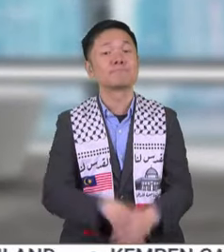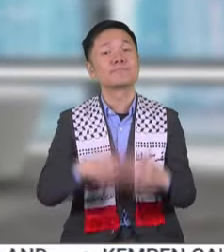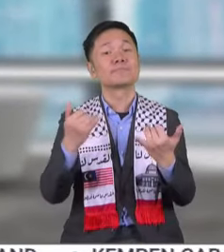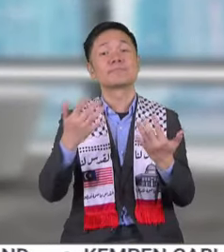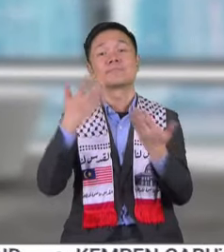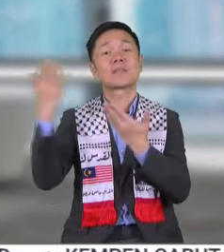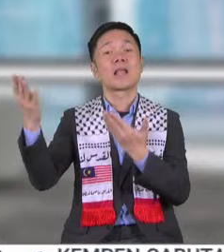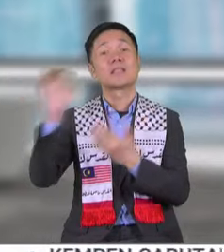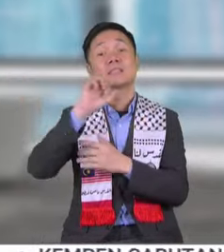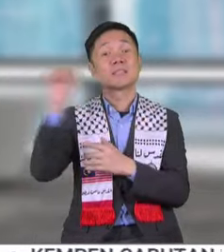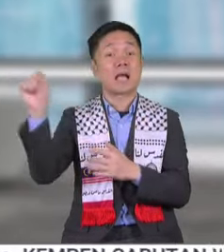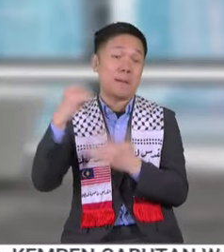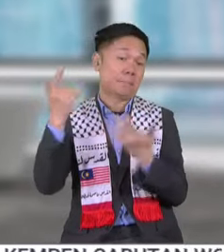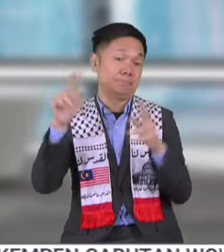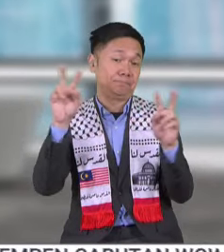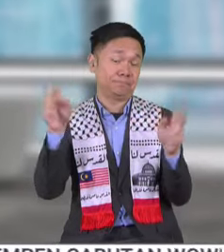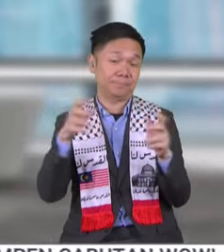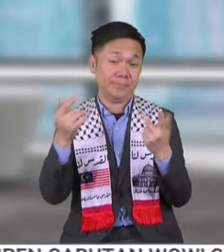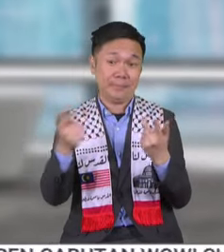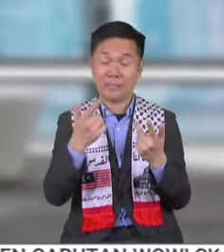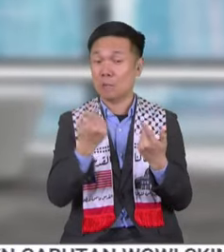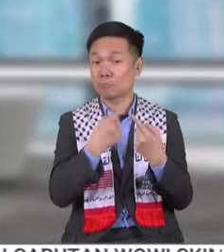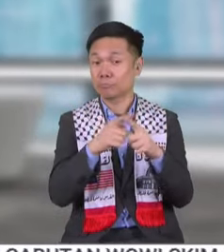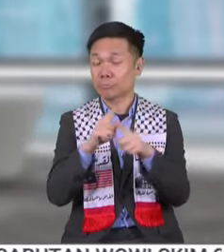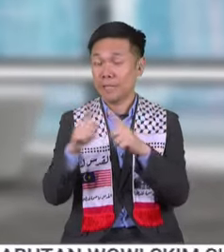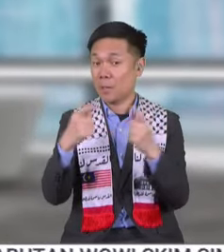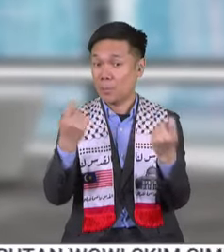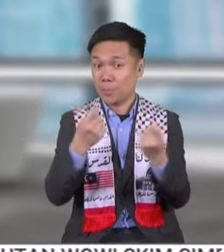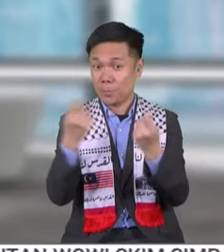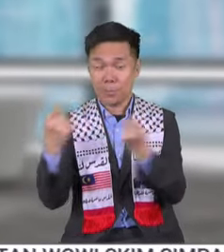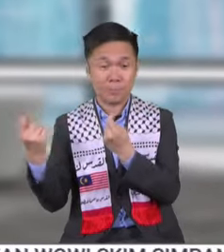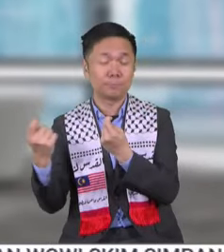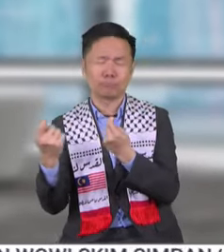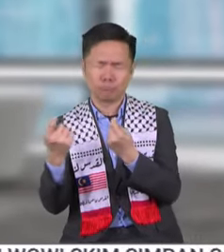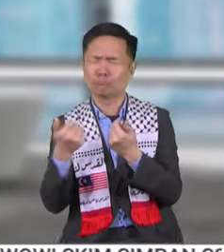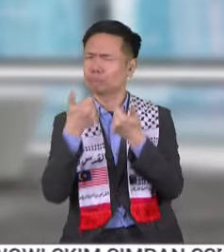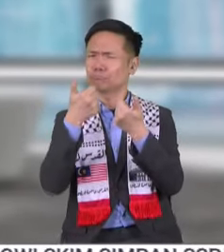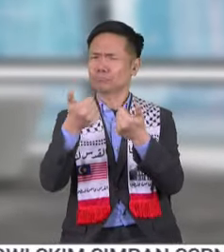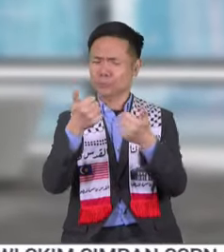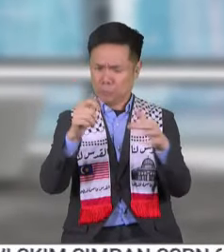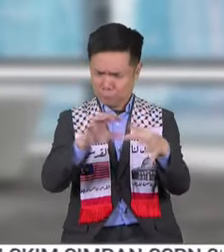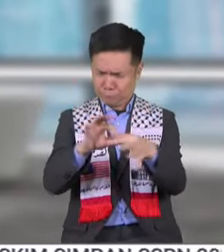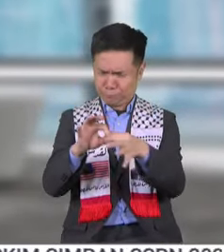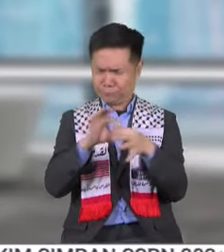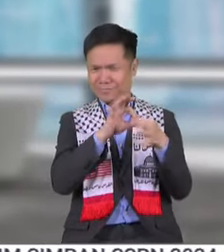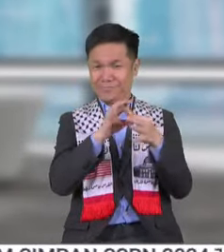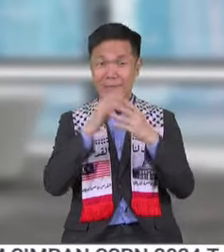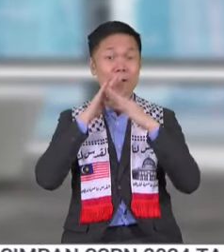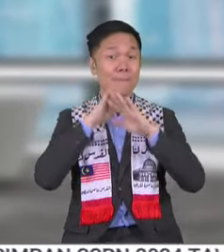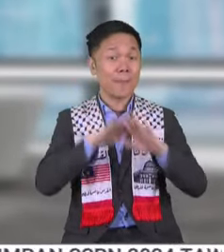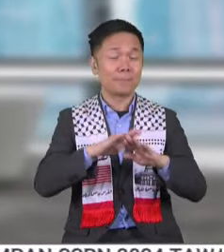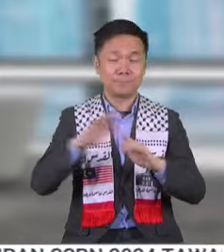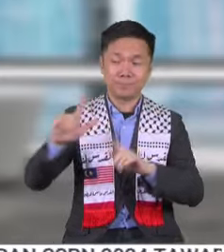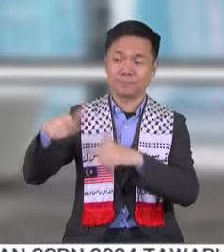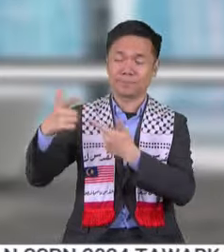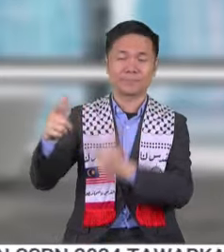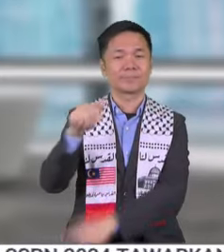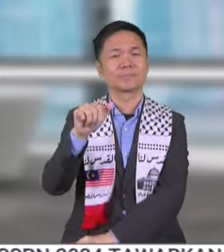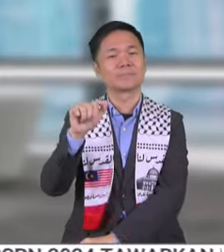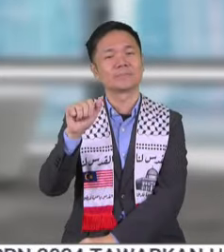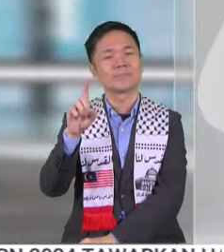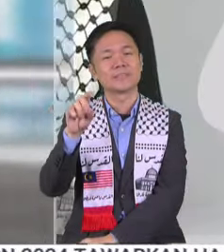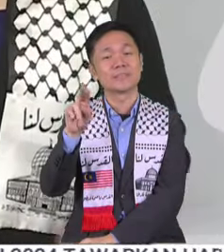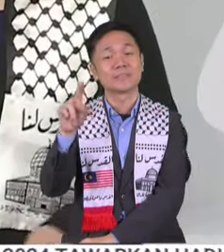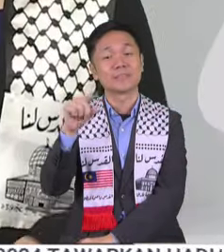Paparan dari Negeri di Bawah Bayu, sambutan perayaan berbilang kaum menjadi kunci kepada keamanan dan keharmonian. Laporannya terus saja bersama Anisia Dawless